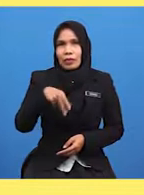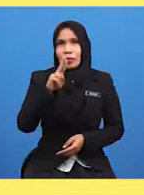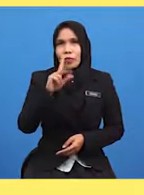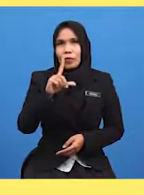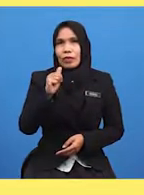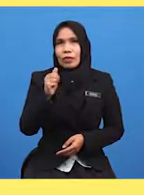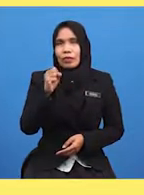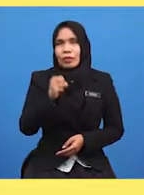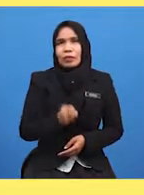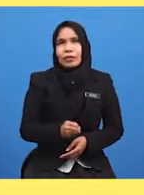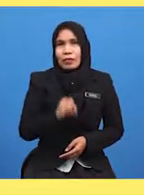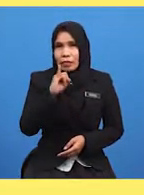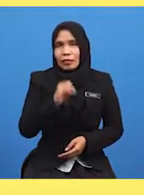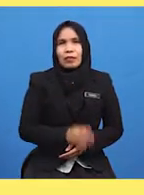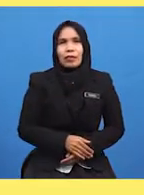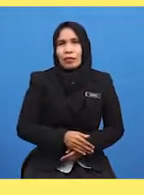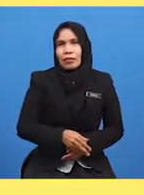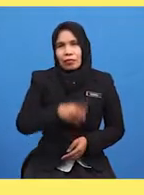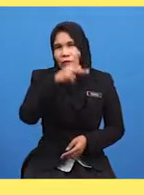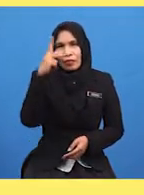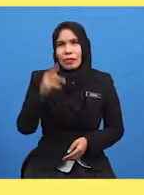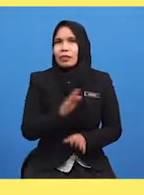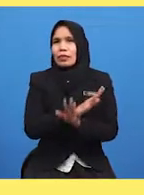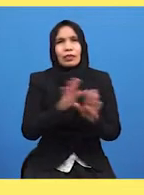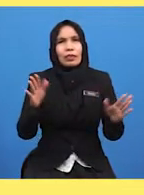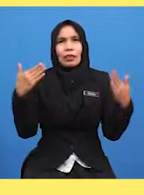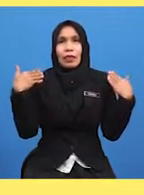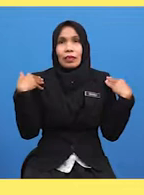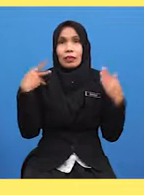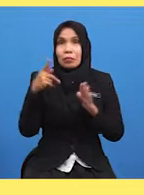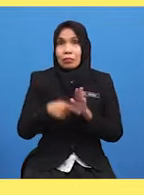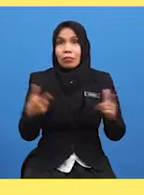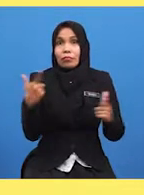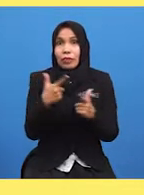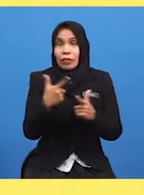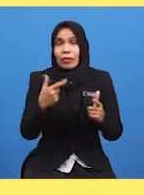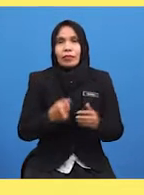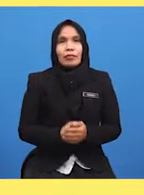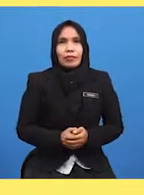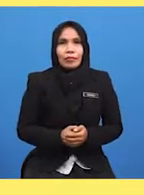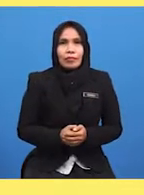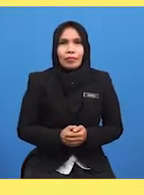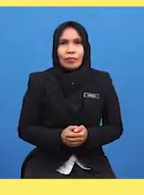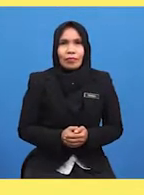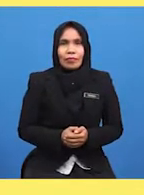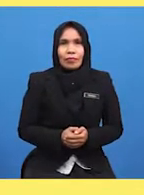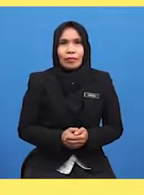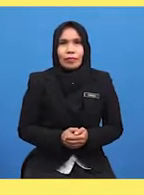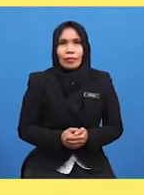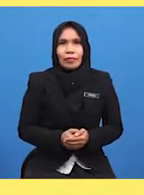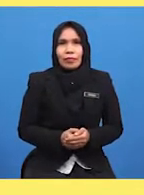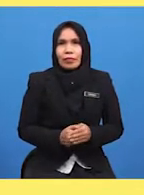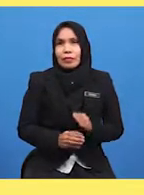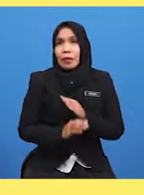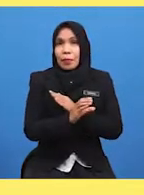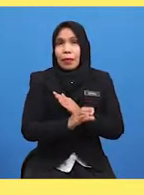halangan kumpulan plumbong sebagaimana peristiwa di Perak paham juga tidak berlaku persaingan antar pembesar